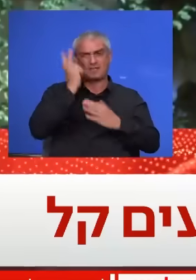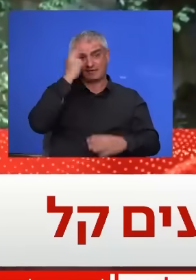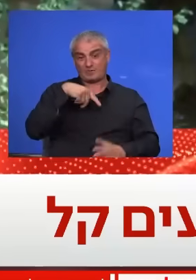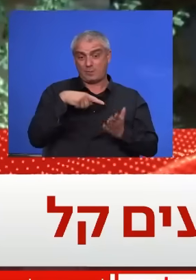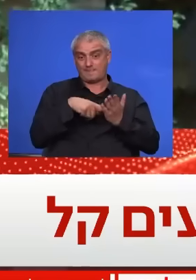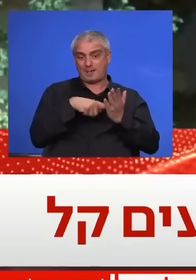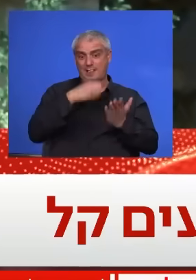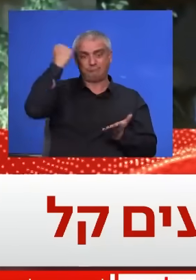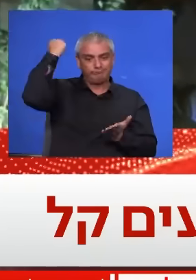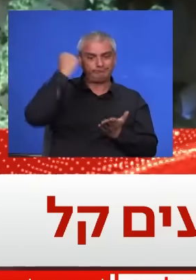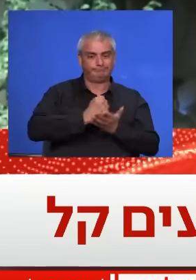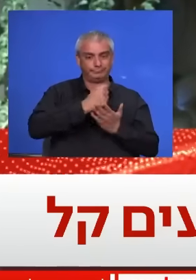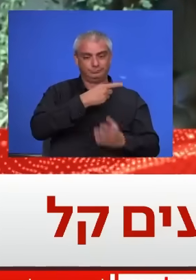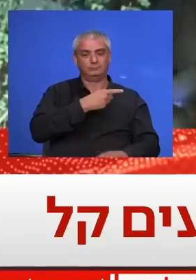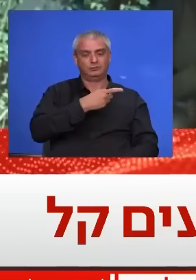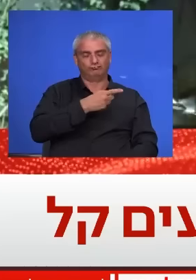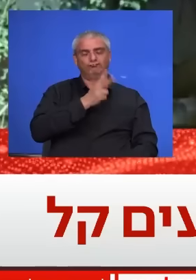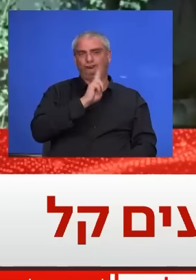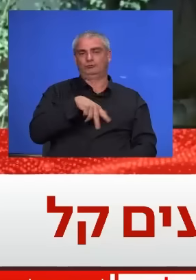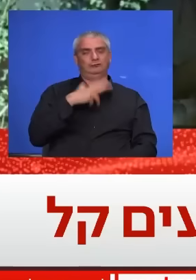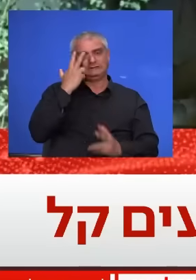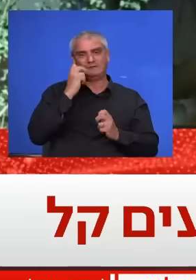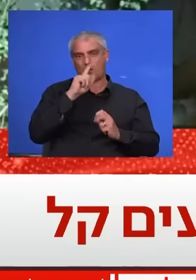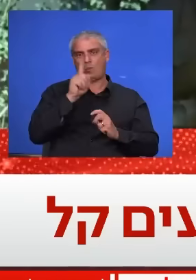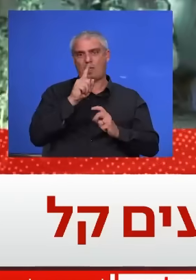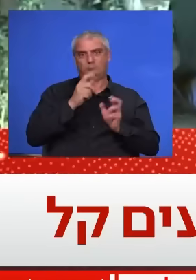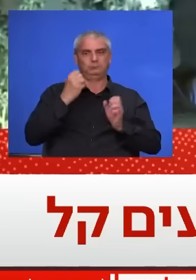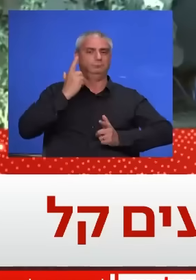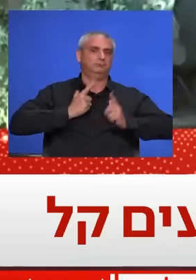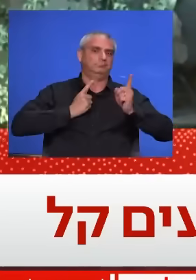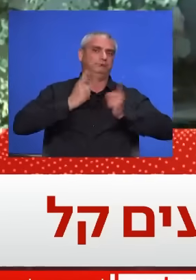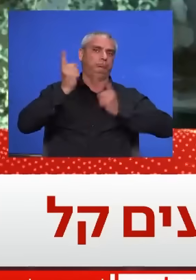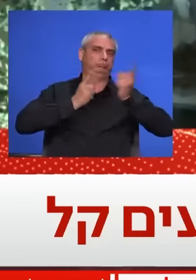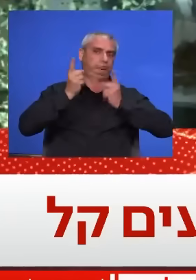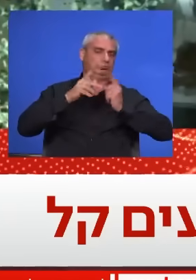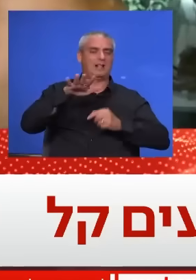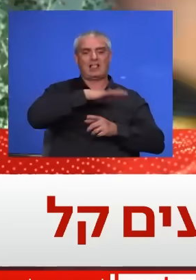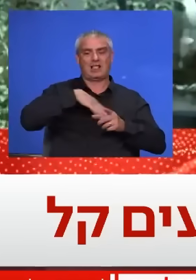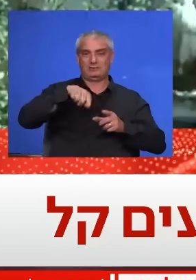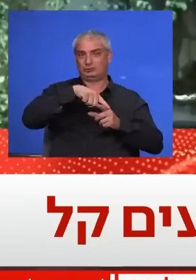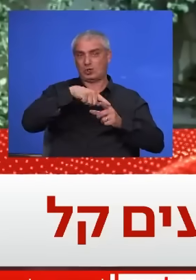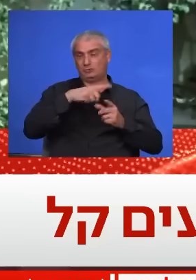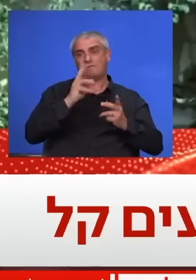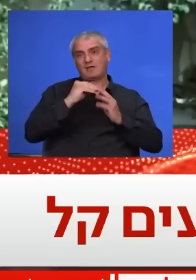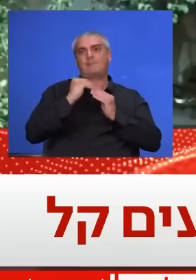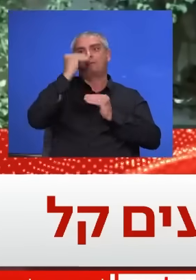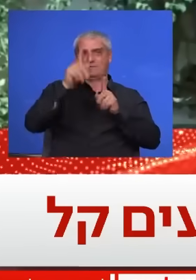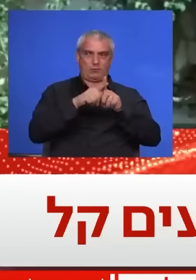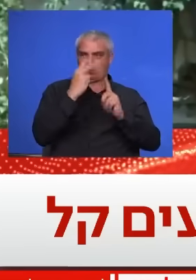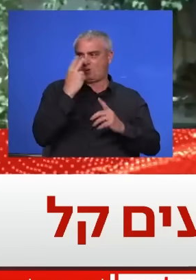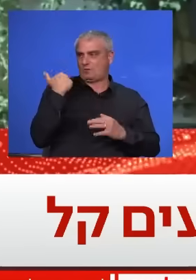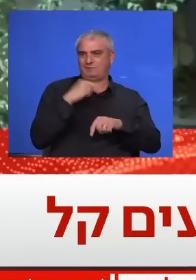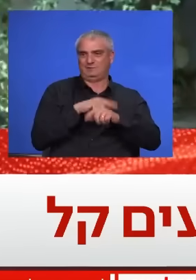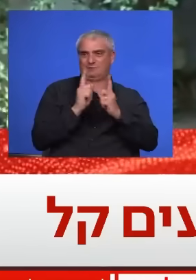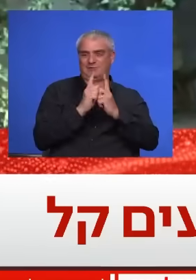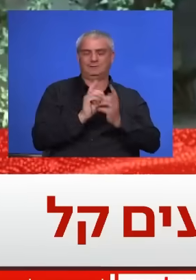המשמעותית היום, יש צפי לירי נרחב מרצועת עזה לעוטף, וגם מעבר, כמו שממש ראינו לפני זמן קצר.